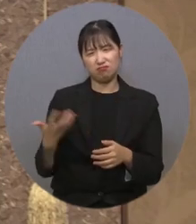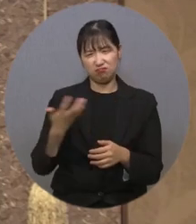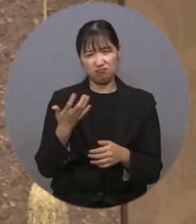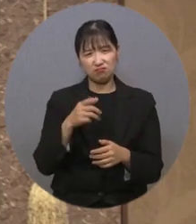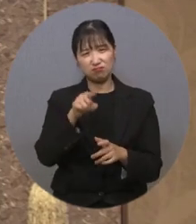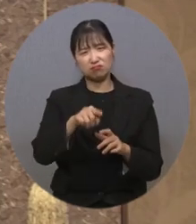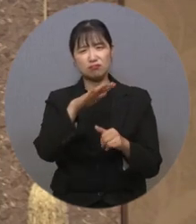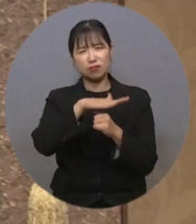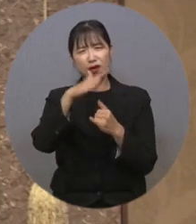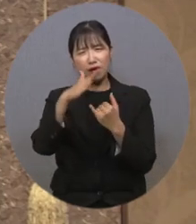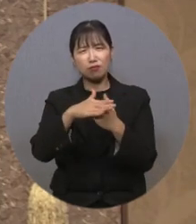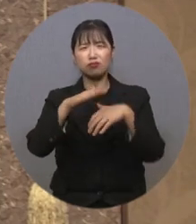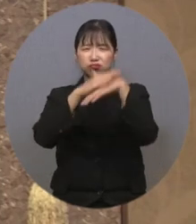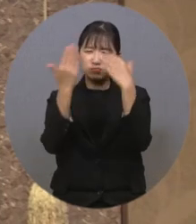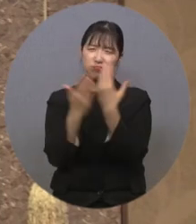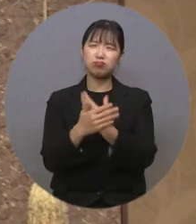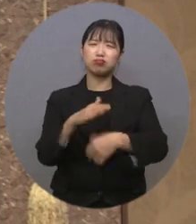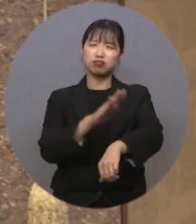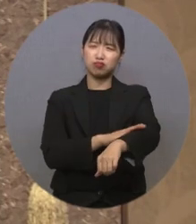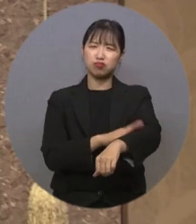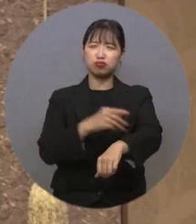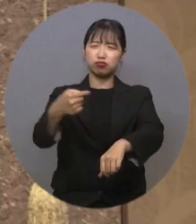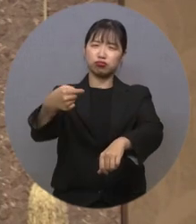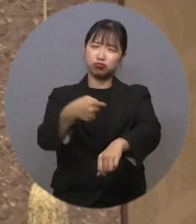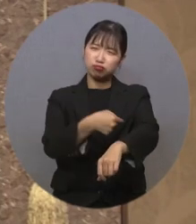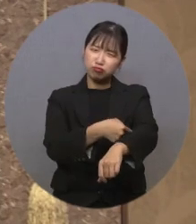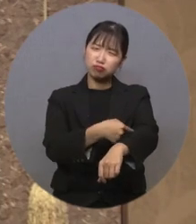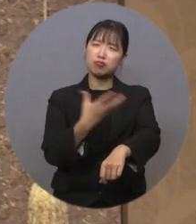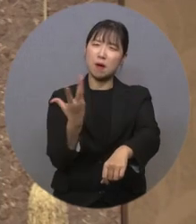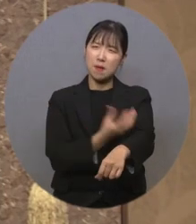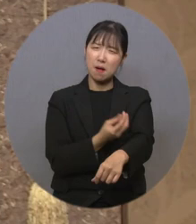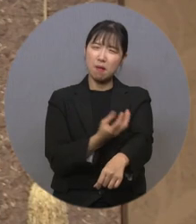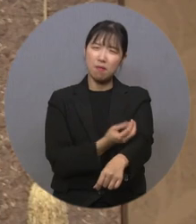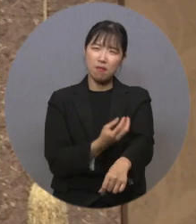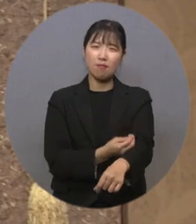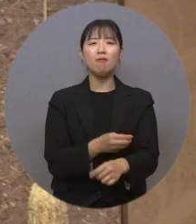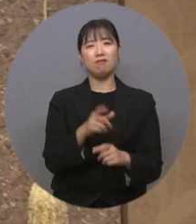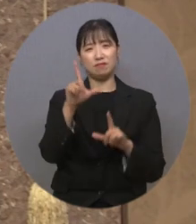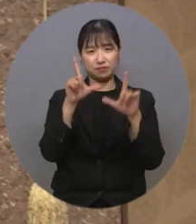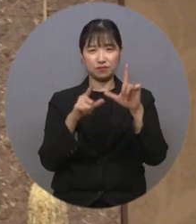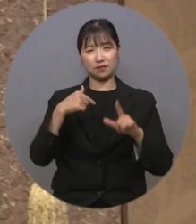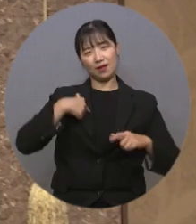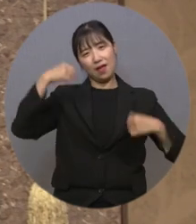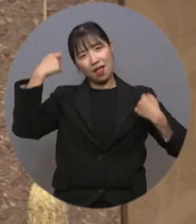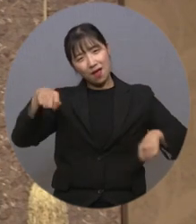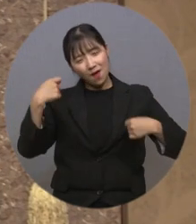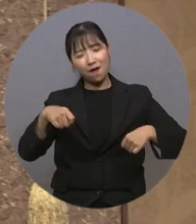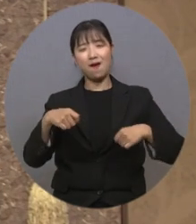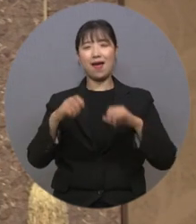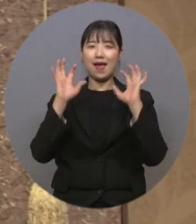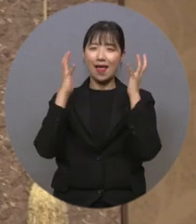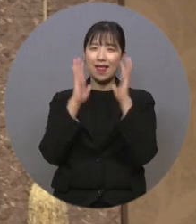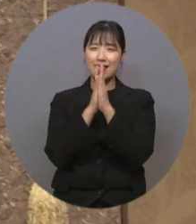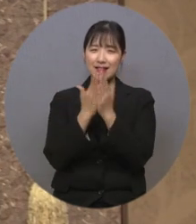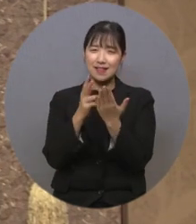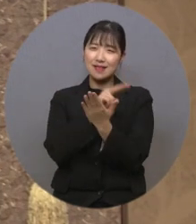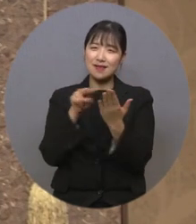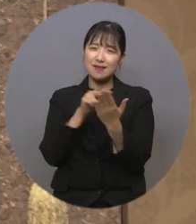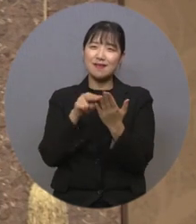아이들이 전부 그 손에 링게를 꽂고 있는데 제가 연극을 하고 동화를 들려줄